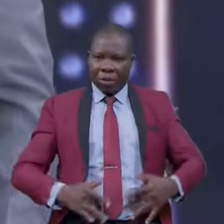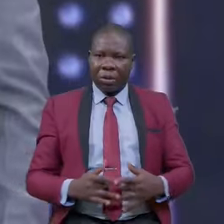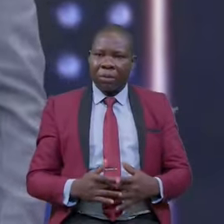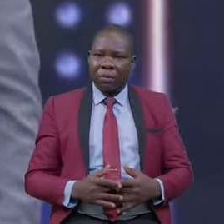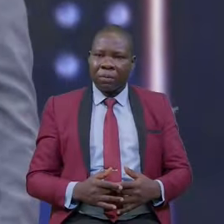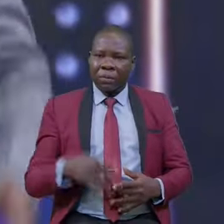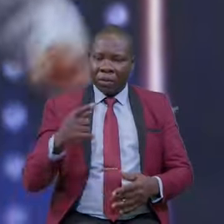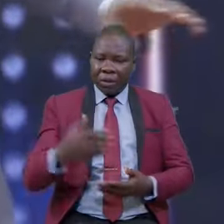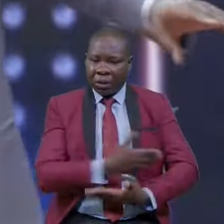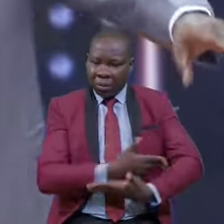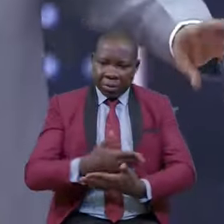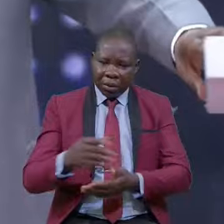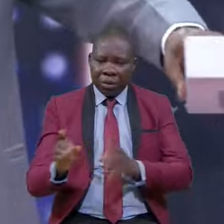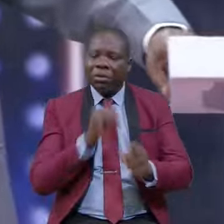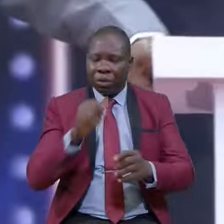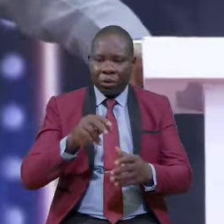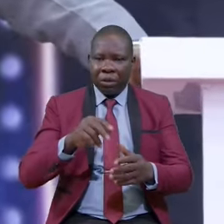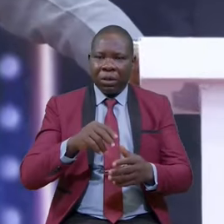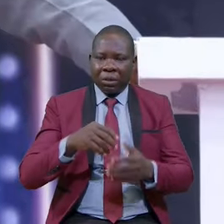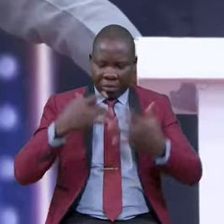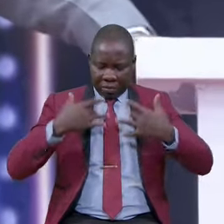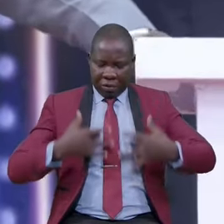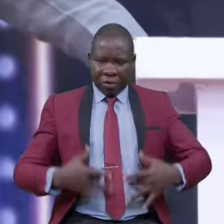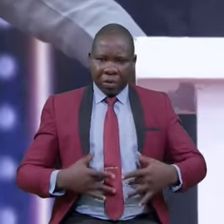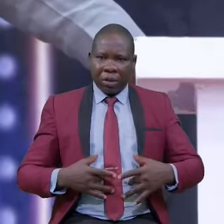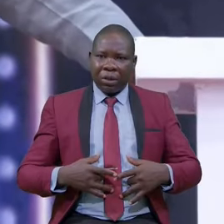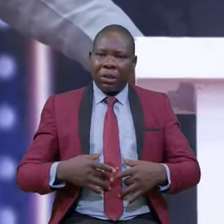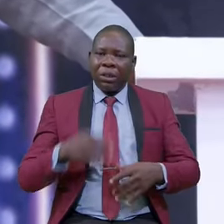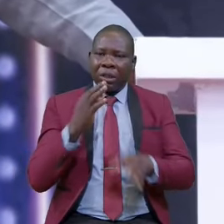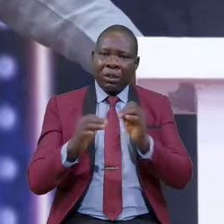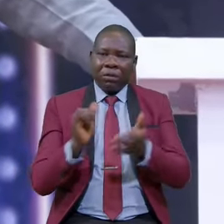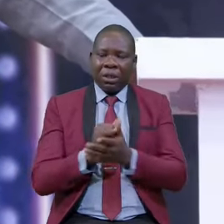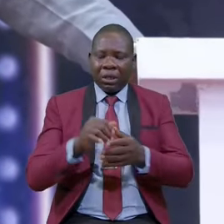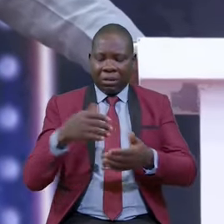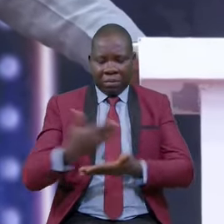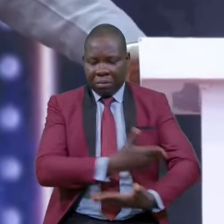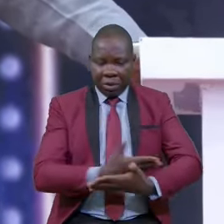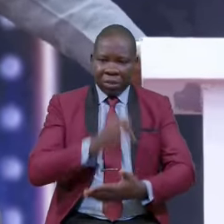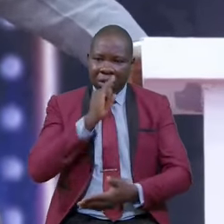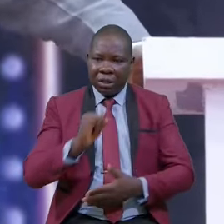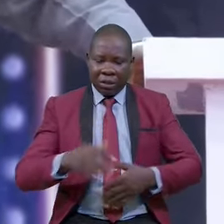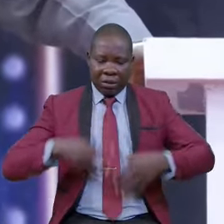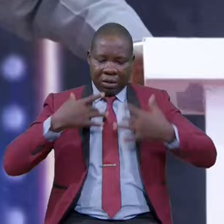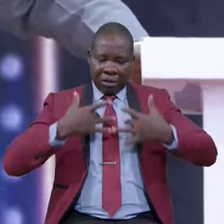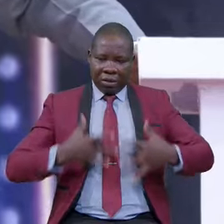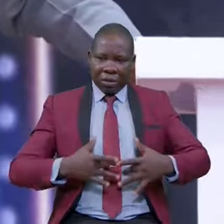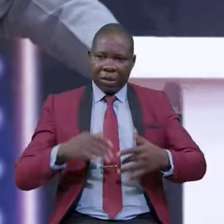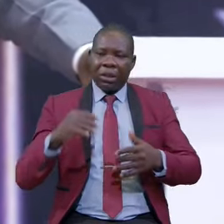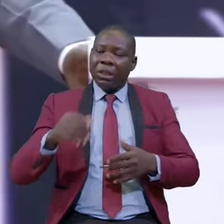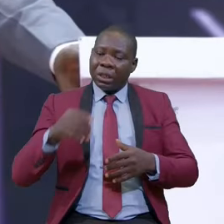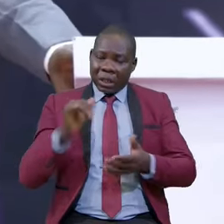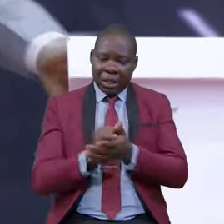The baby does le not bébé give up. N'abandonne the pas. Baby si le bébé up, abandonne, le bébé abandonne, ce bébé ne va jamais marcher. Mais you.